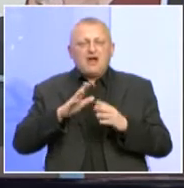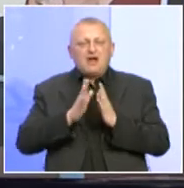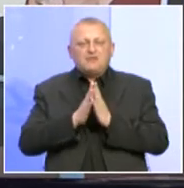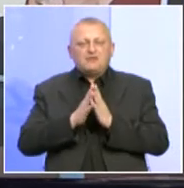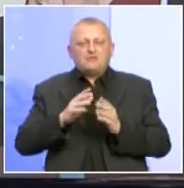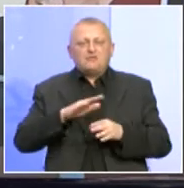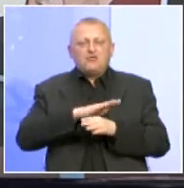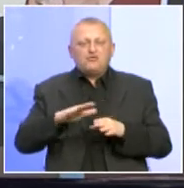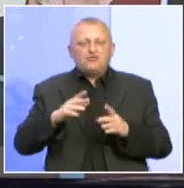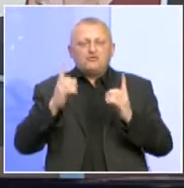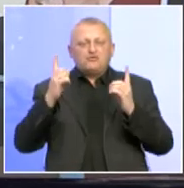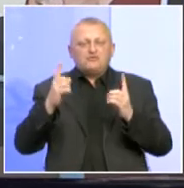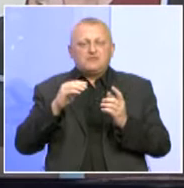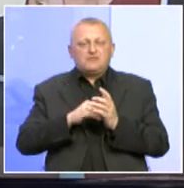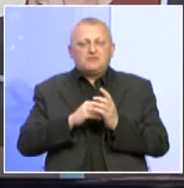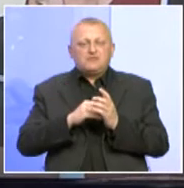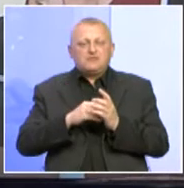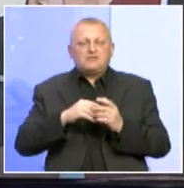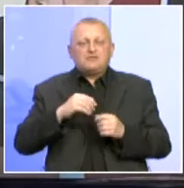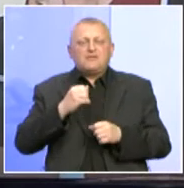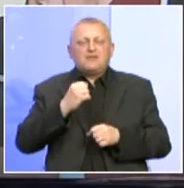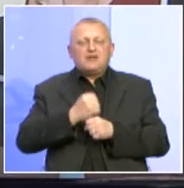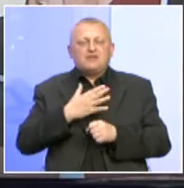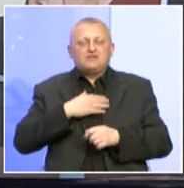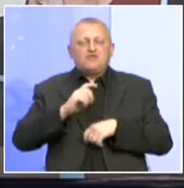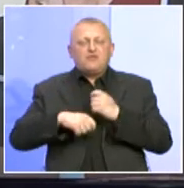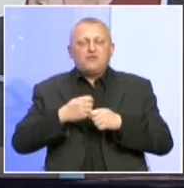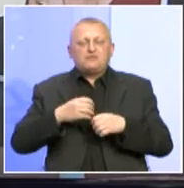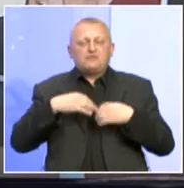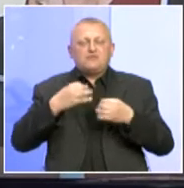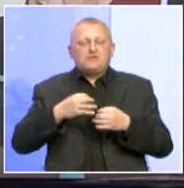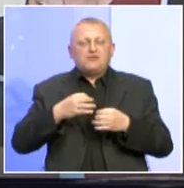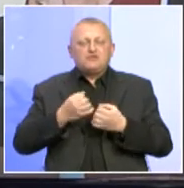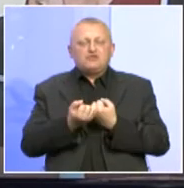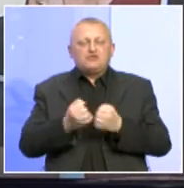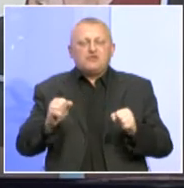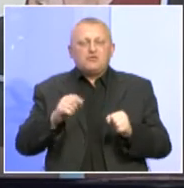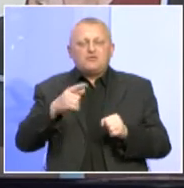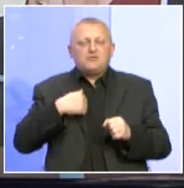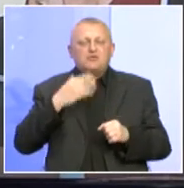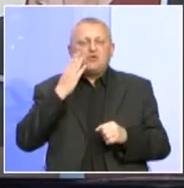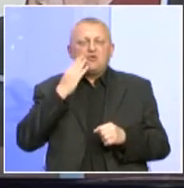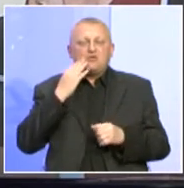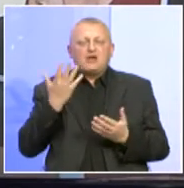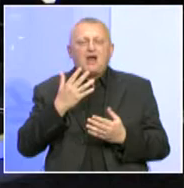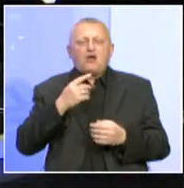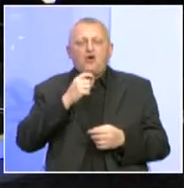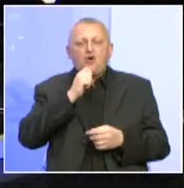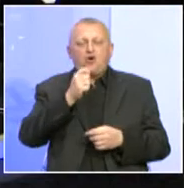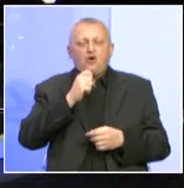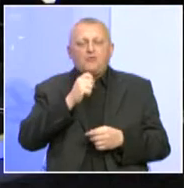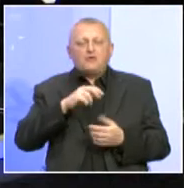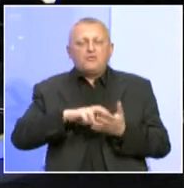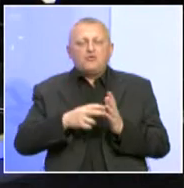vrhovno sudstvo. Treba da organi rade svoj posao profesionalno, neovisno i da mi to poštujemo. Kako inače komentirate